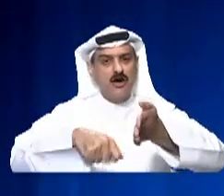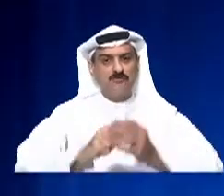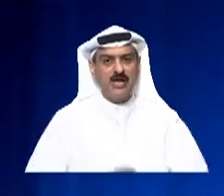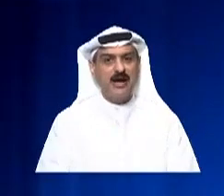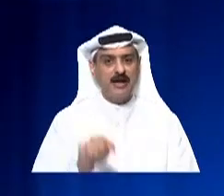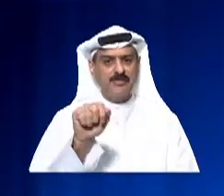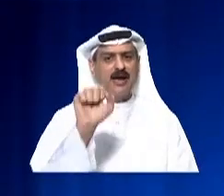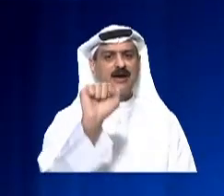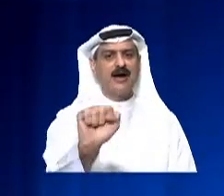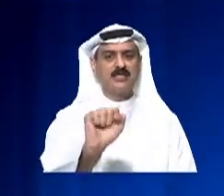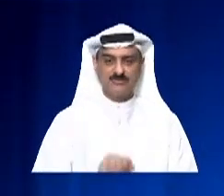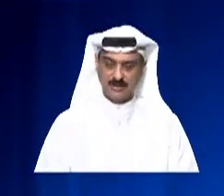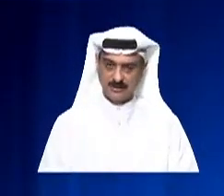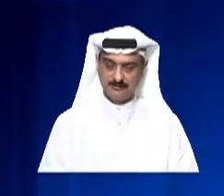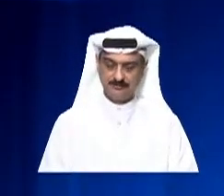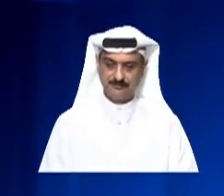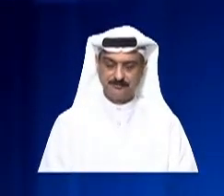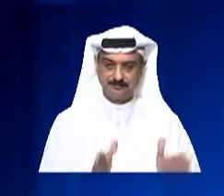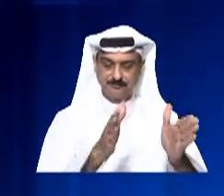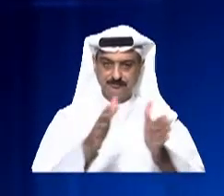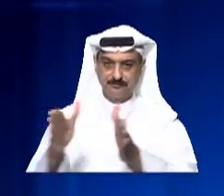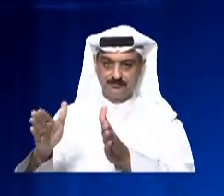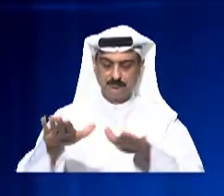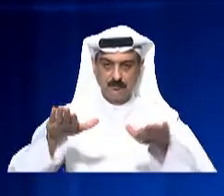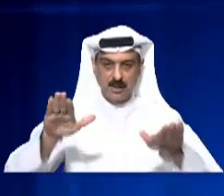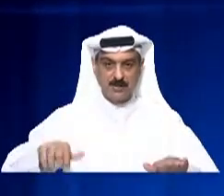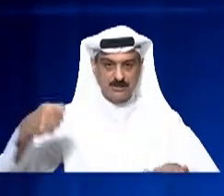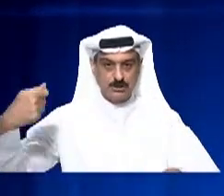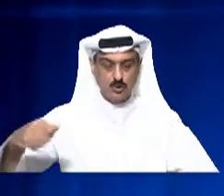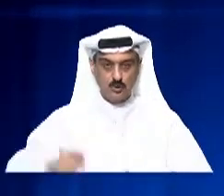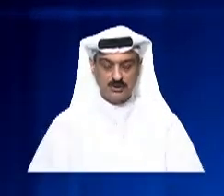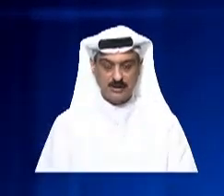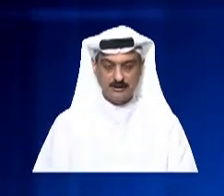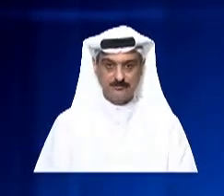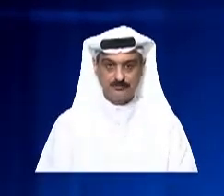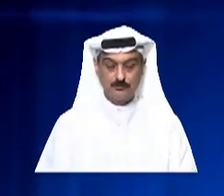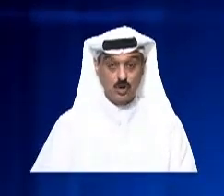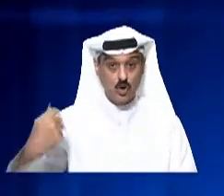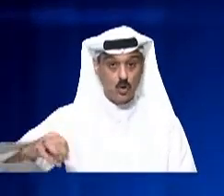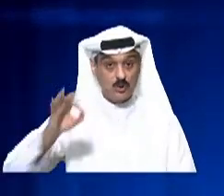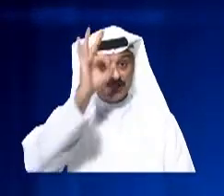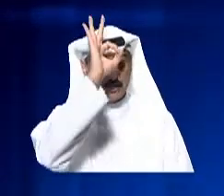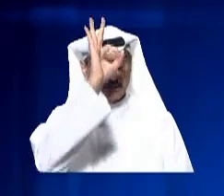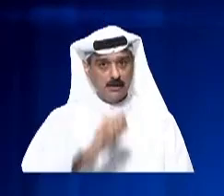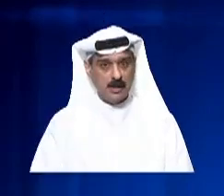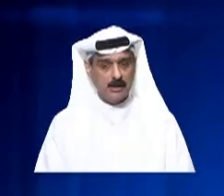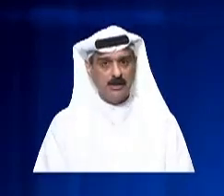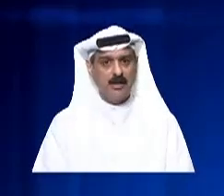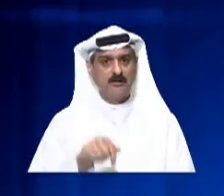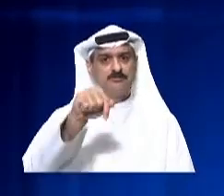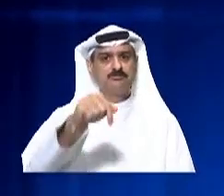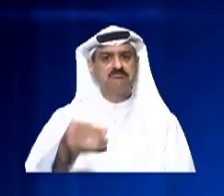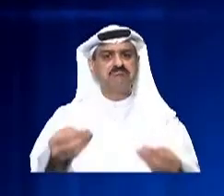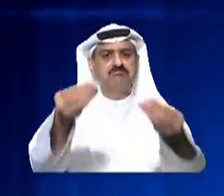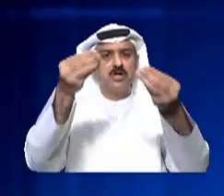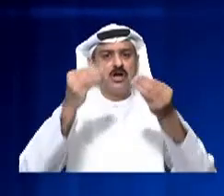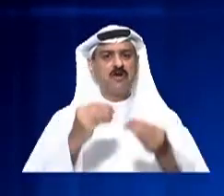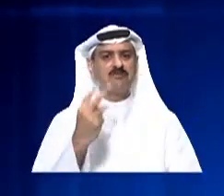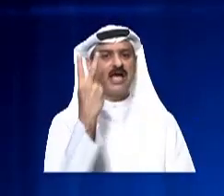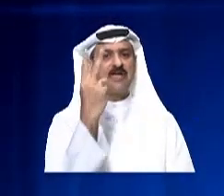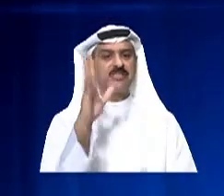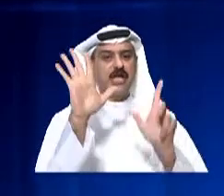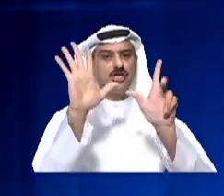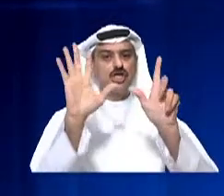بهذا الشأن. كما قرر مجلس الوزراء تكليف وزارة الداخلية بموافاة مجلس الوزراء خلال أسبوعين